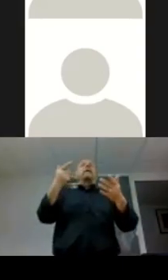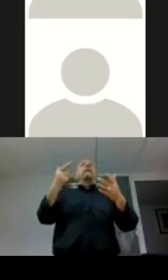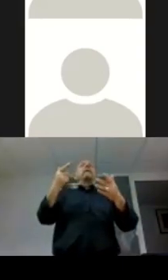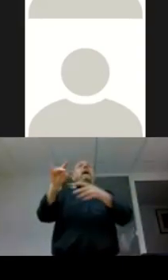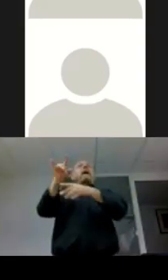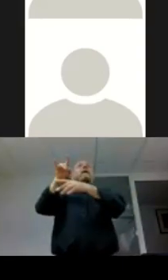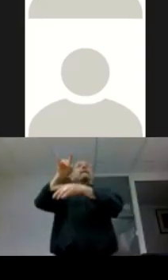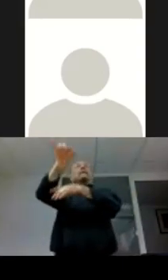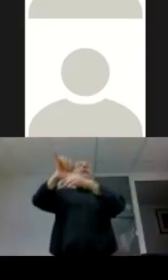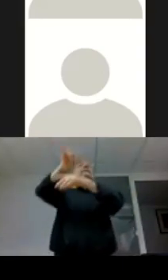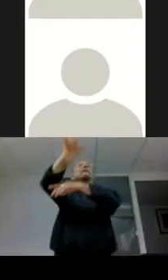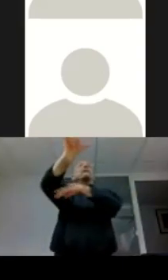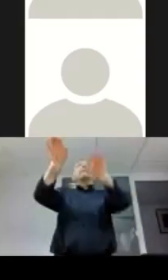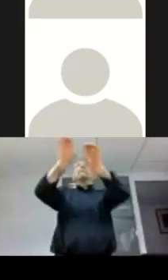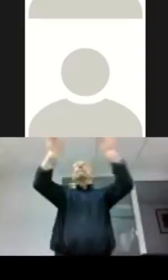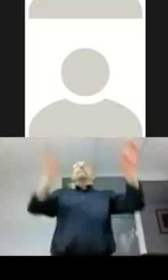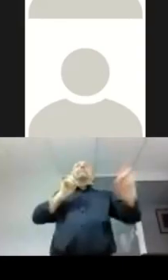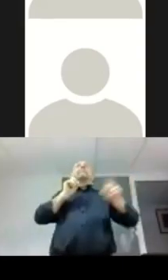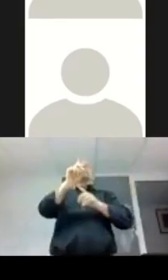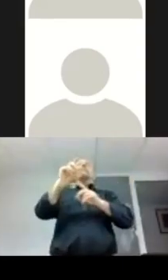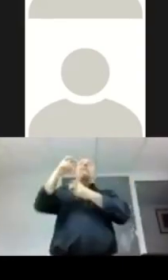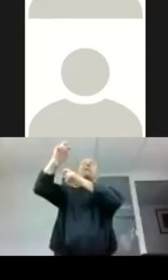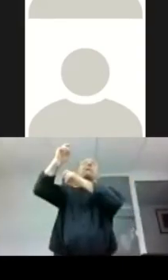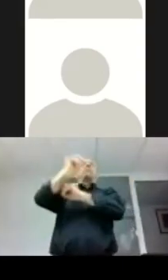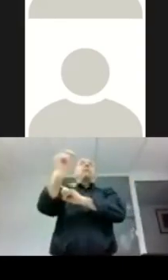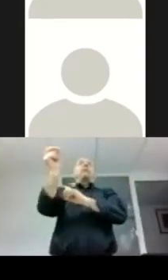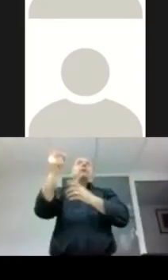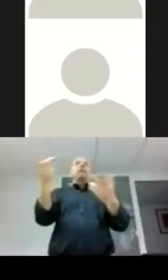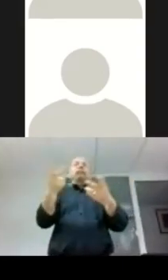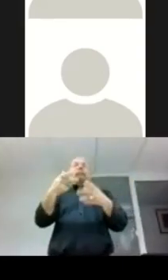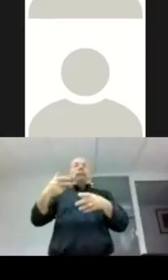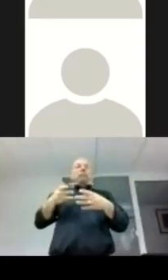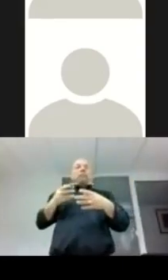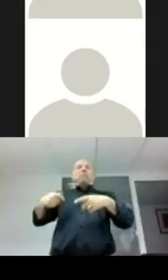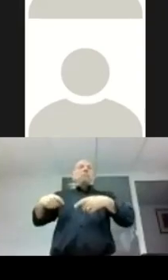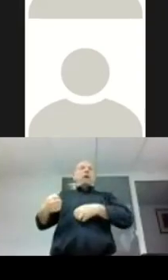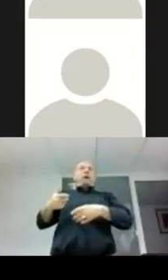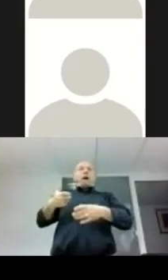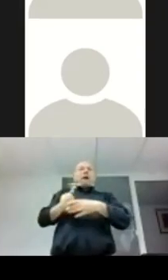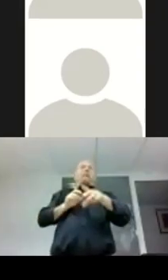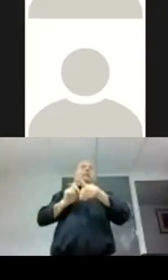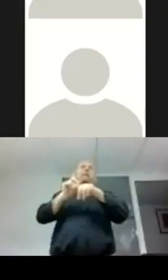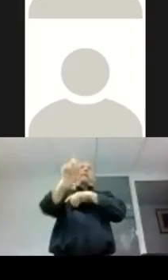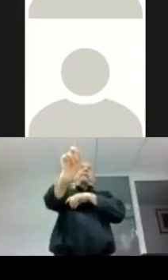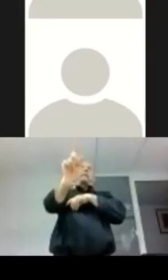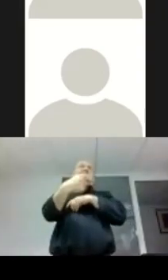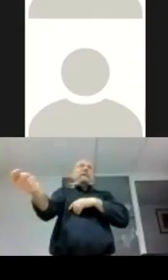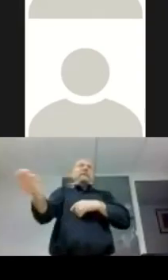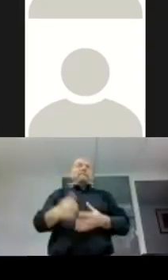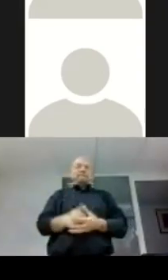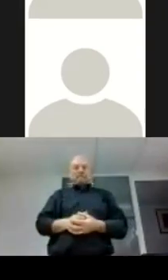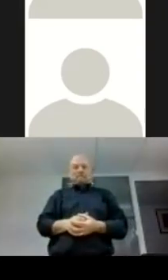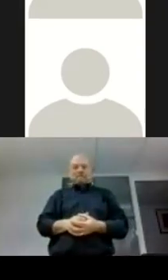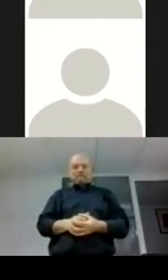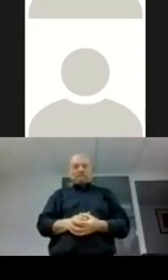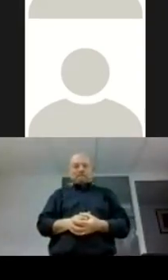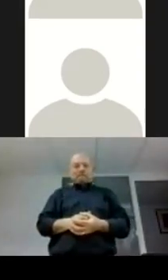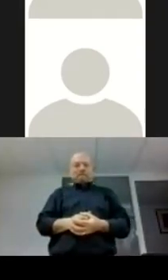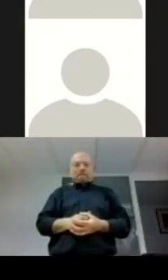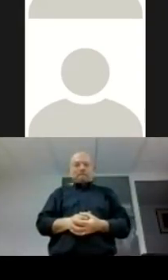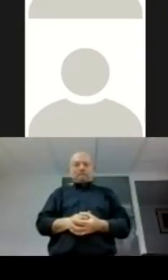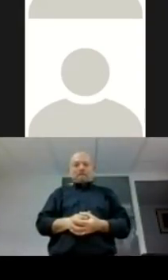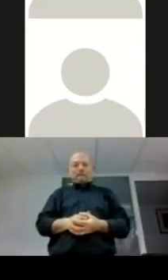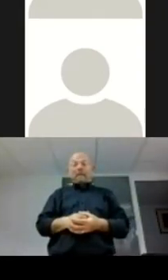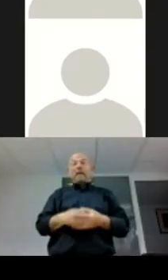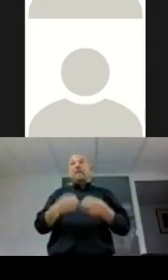pas sonner dans les aéroports et qui permettent d'avoir des coutures peut-être plus régulières. Souvent, ce